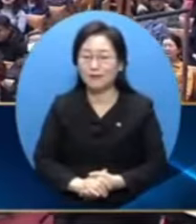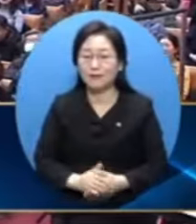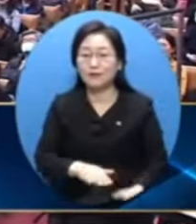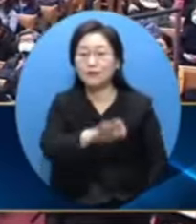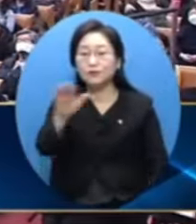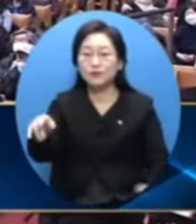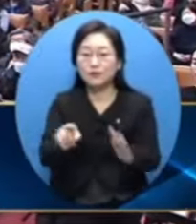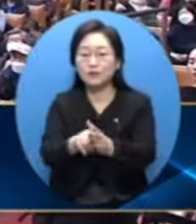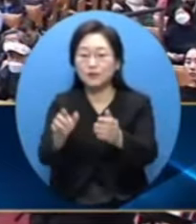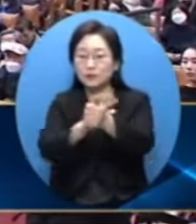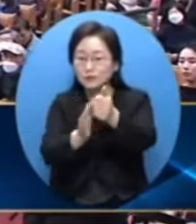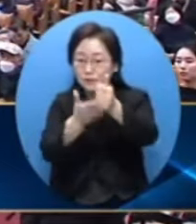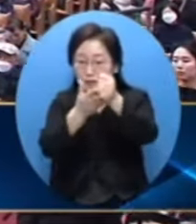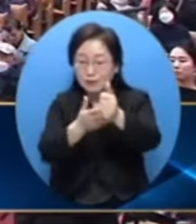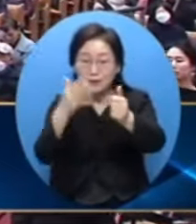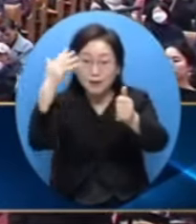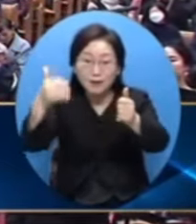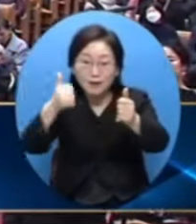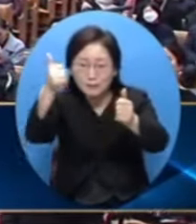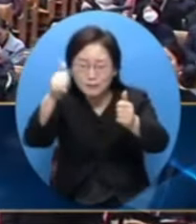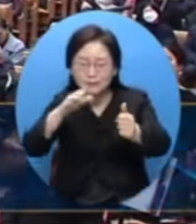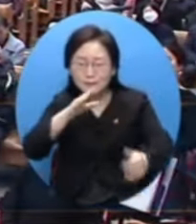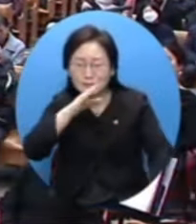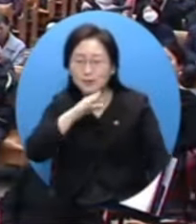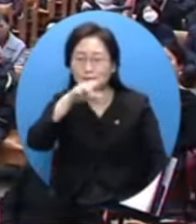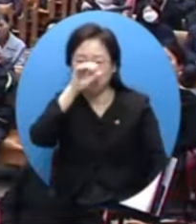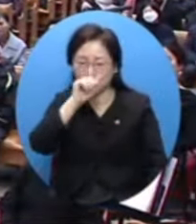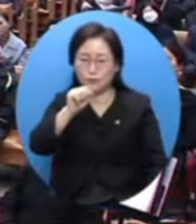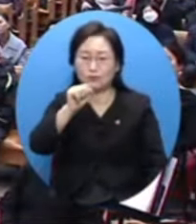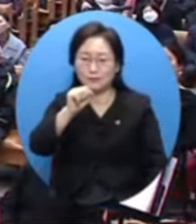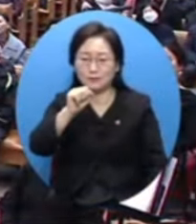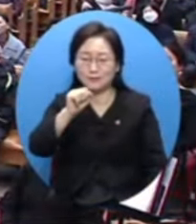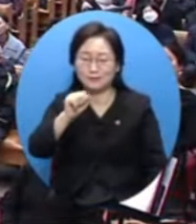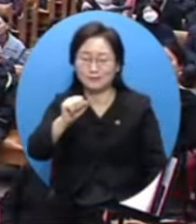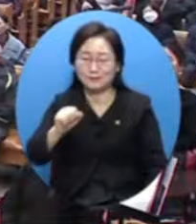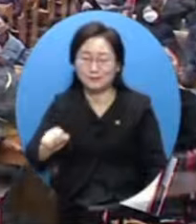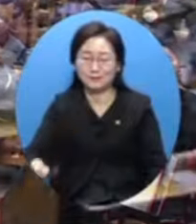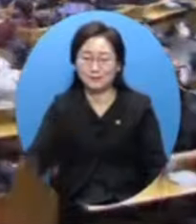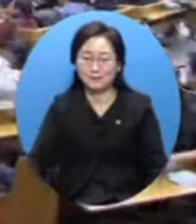우리가 믿고 섬기는 하나님은 참으로 좋으신 하나님이십니다.